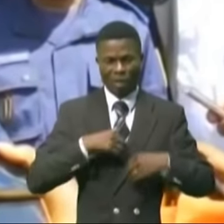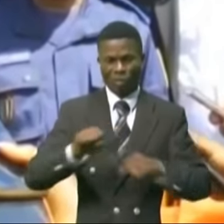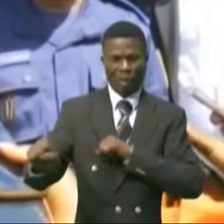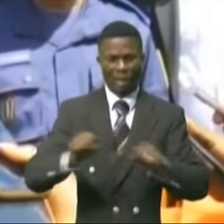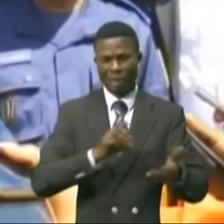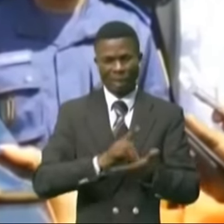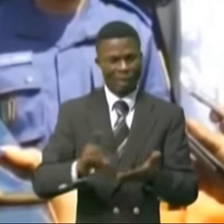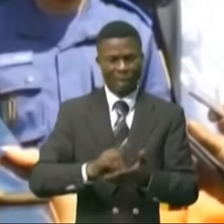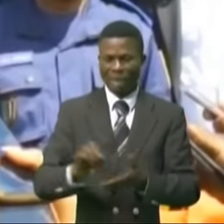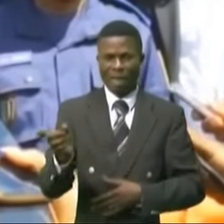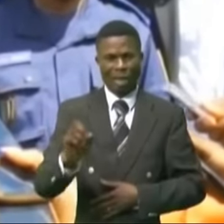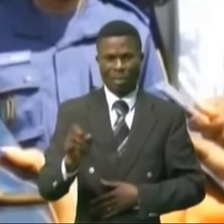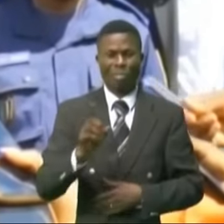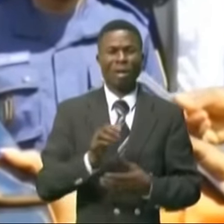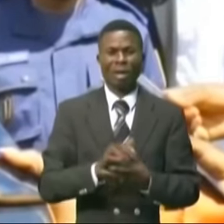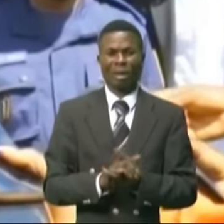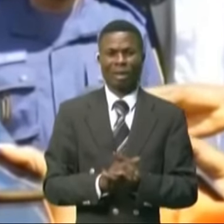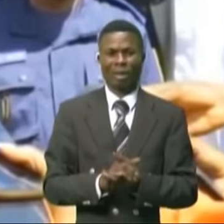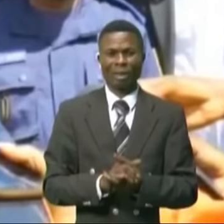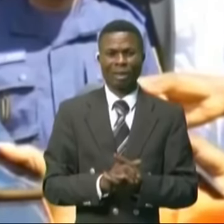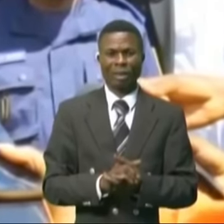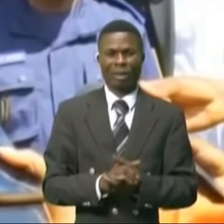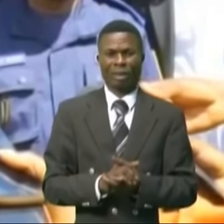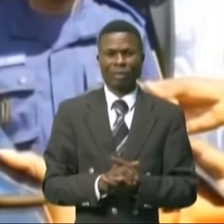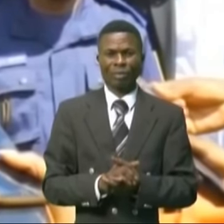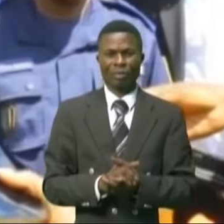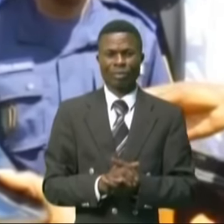ce débit des examens d'État. Et